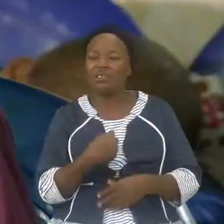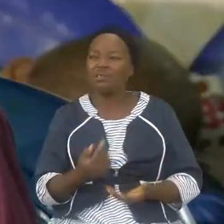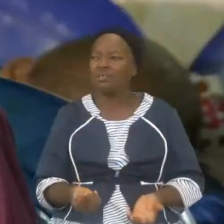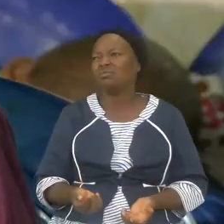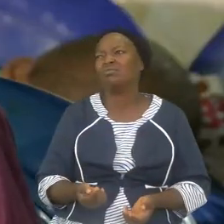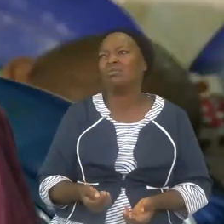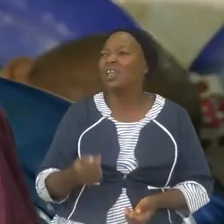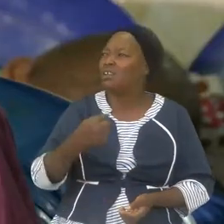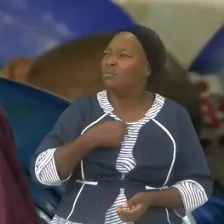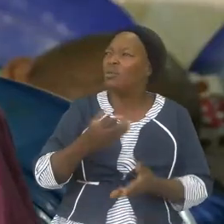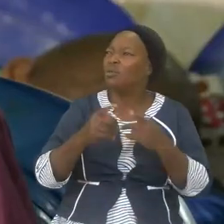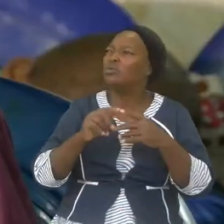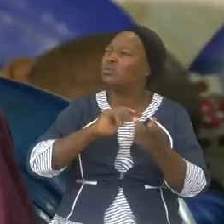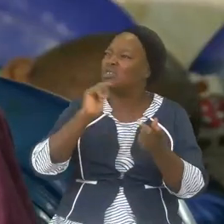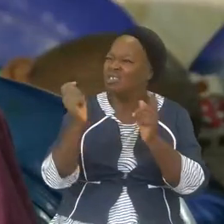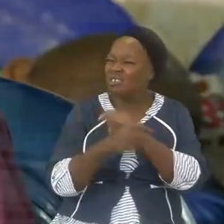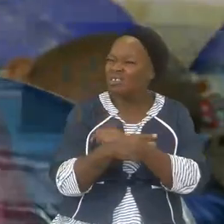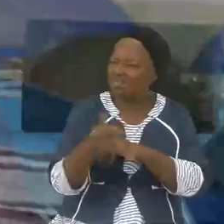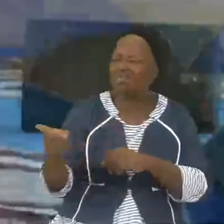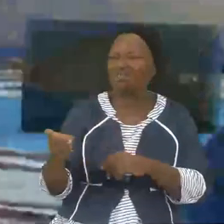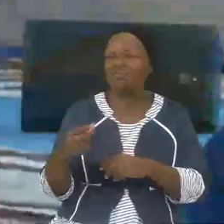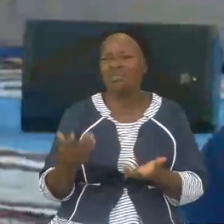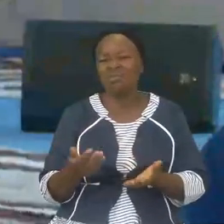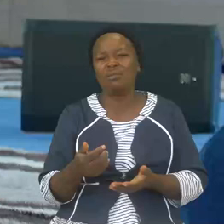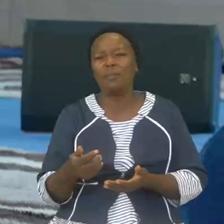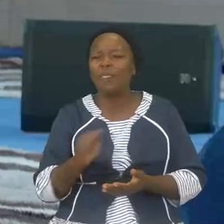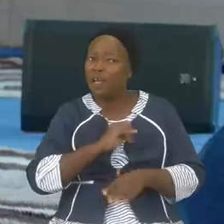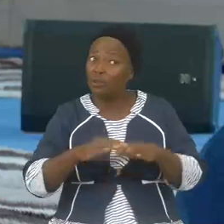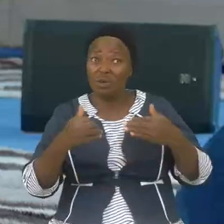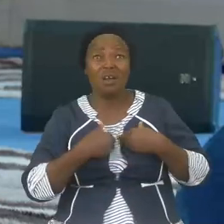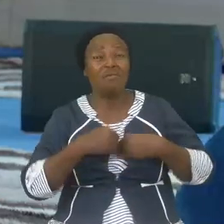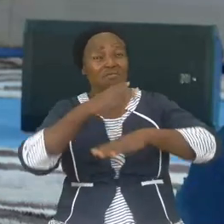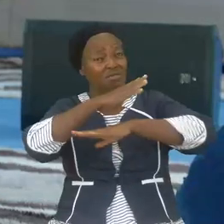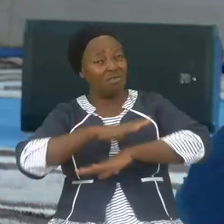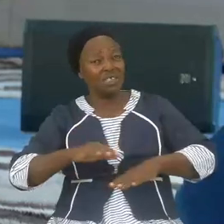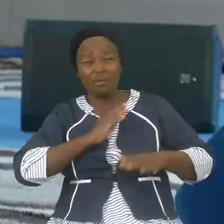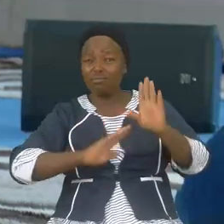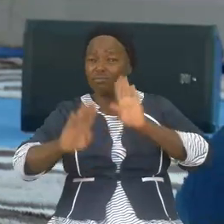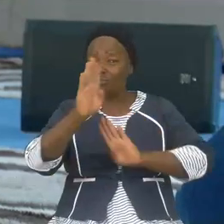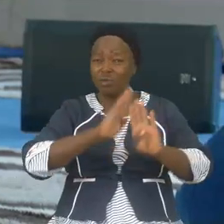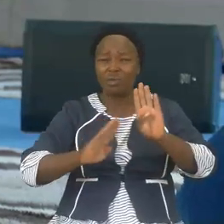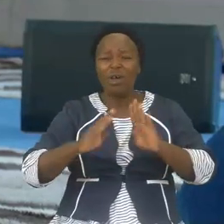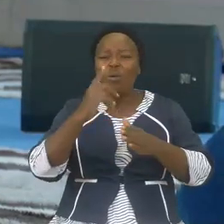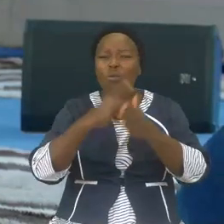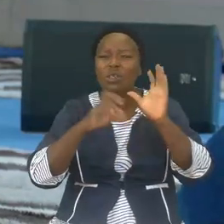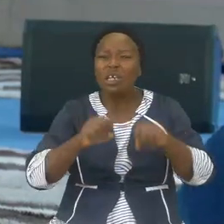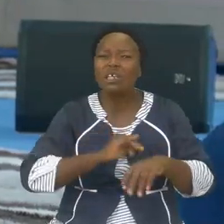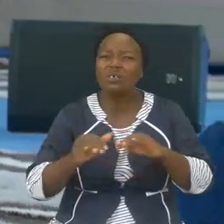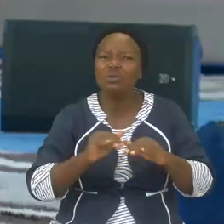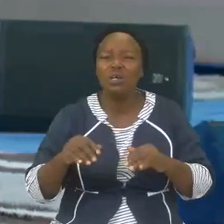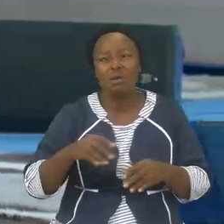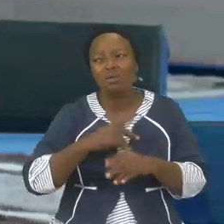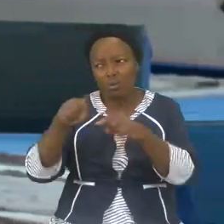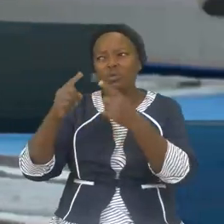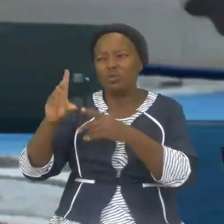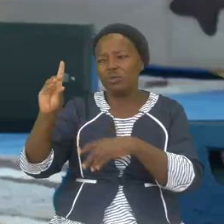changer. Je n'ai pas de repos. Je suis agité. J'ai des problèmes. Que dois-je faire? Va à Damas et te